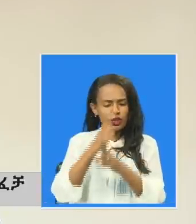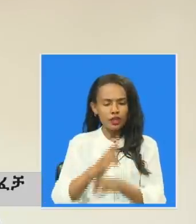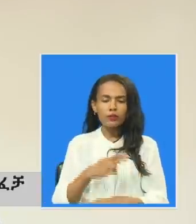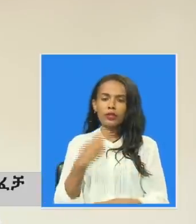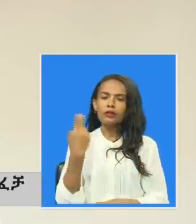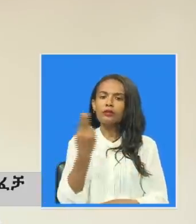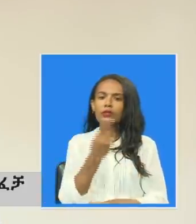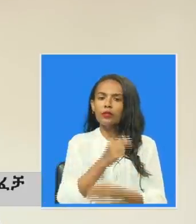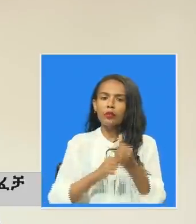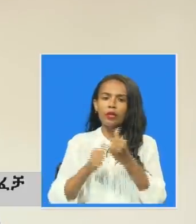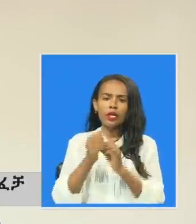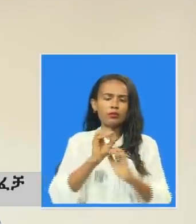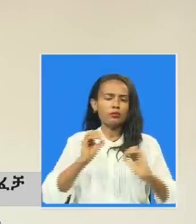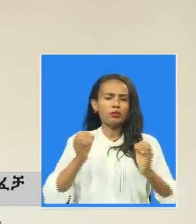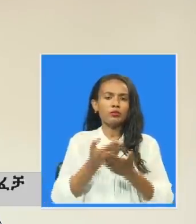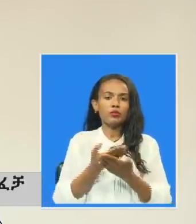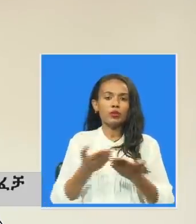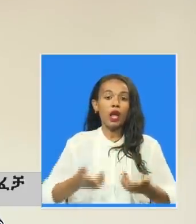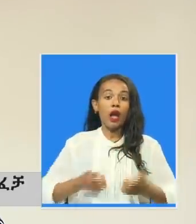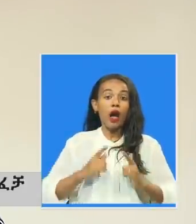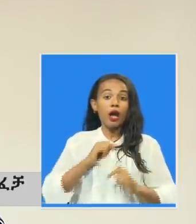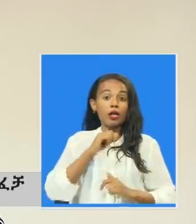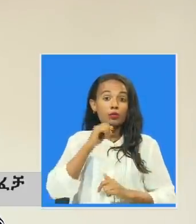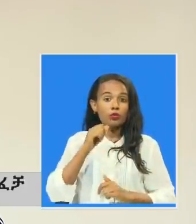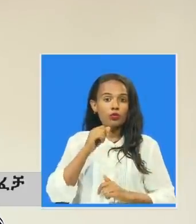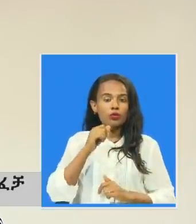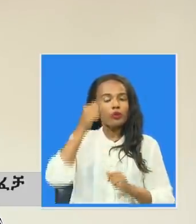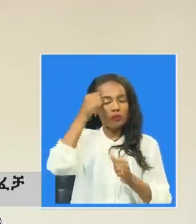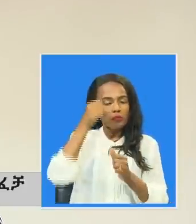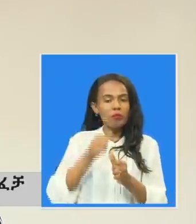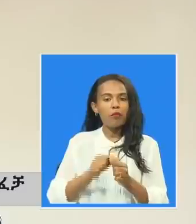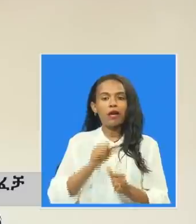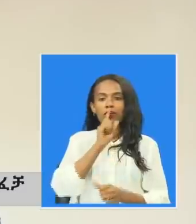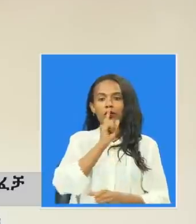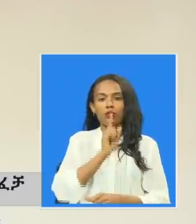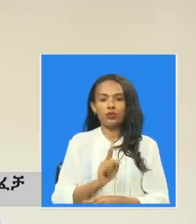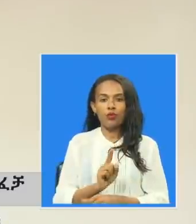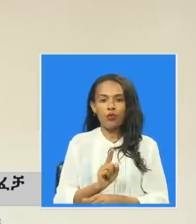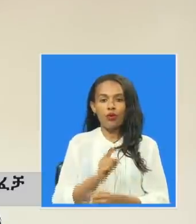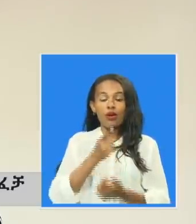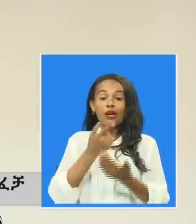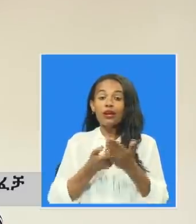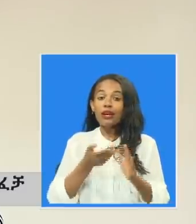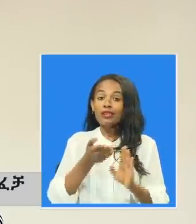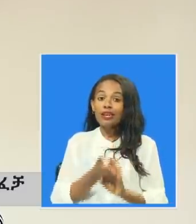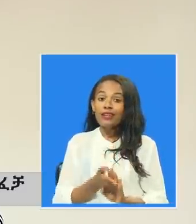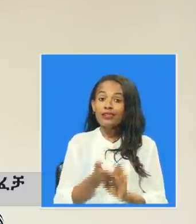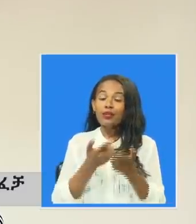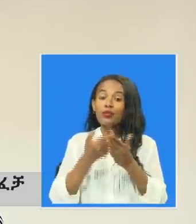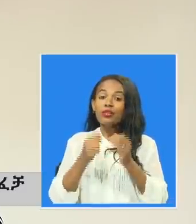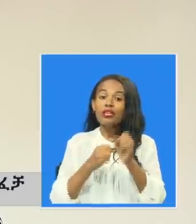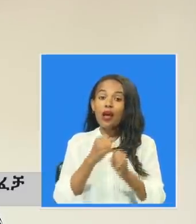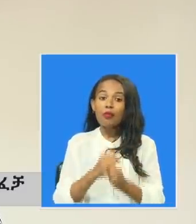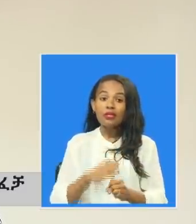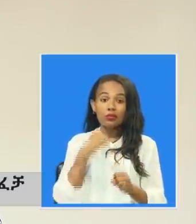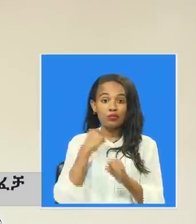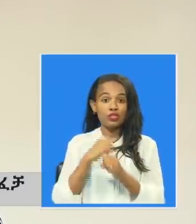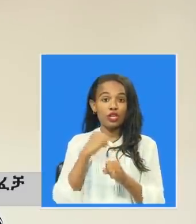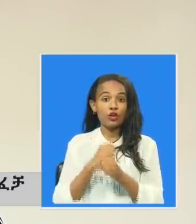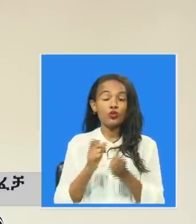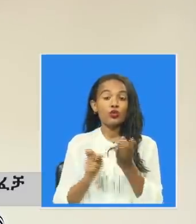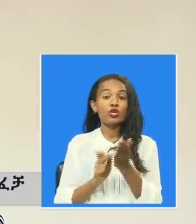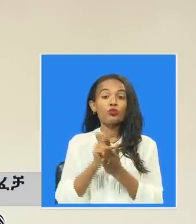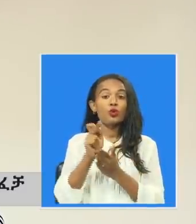ጥቅም የሚቀድም ምንም ጉዳይ አለመኖሩን ማስተዋወስ ነው። ከዚህ አንፃር በዚህ አመት የምንሰራቸው